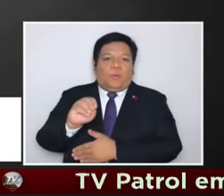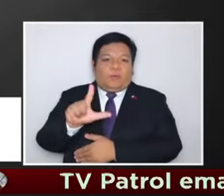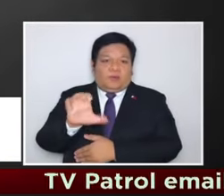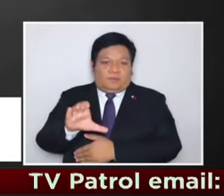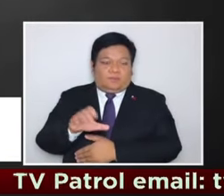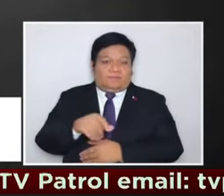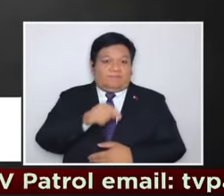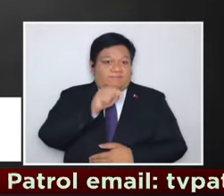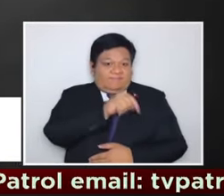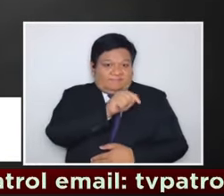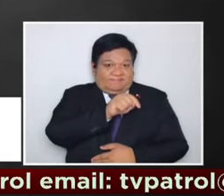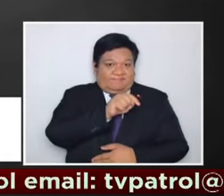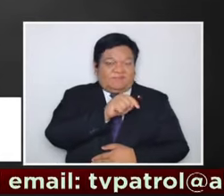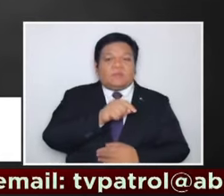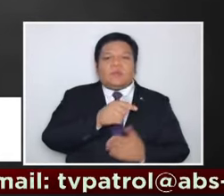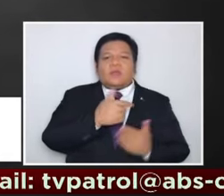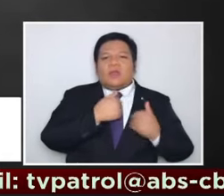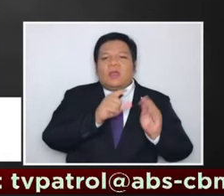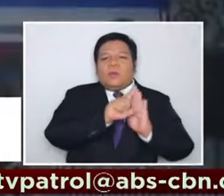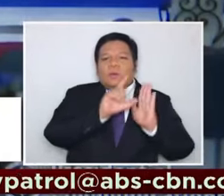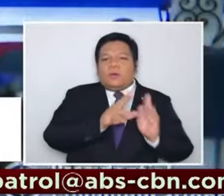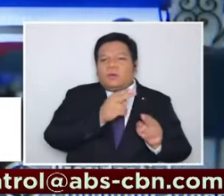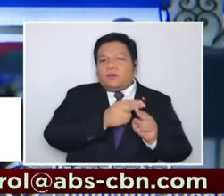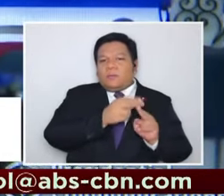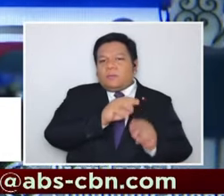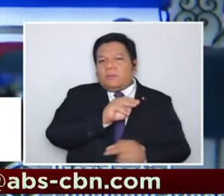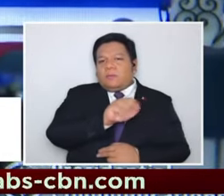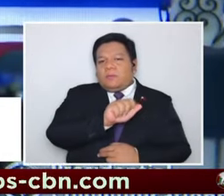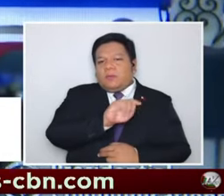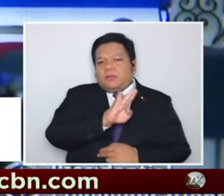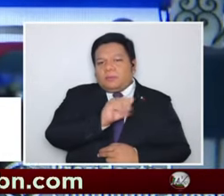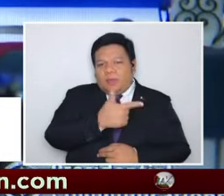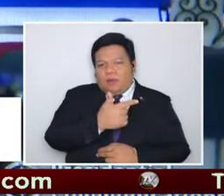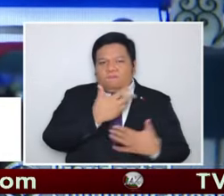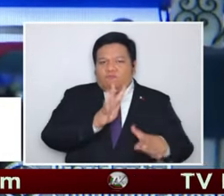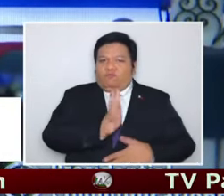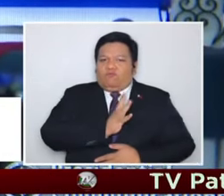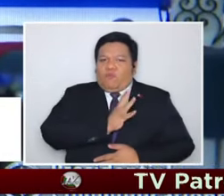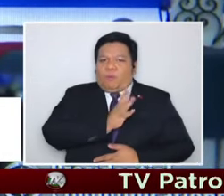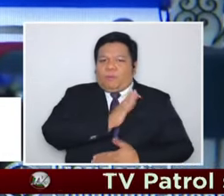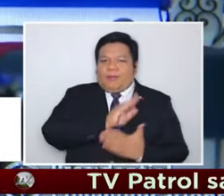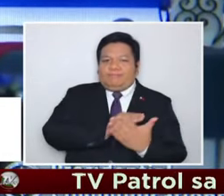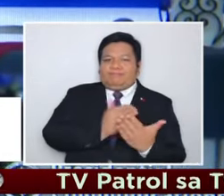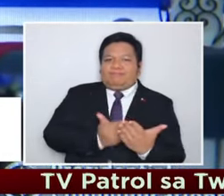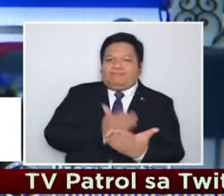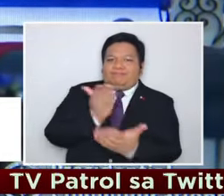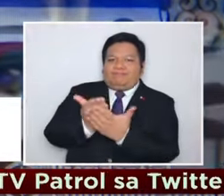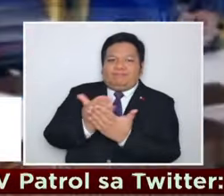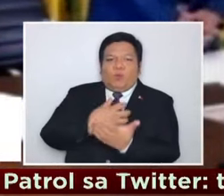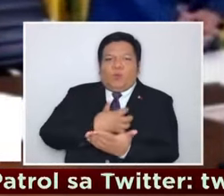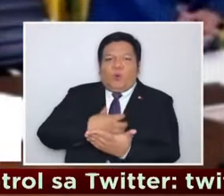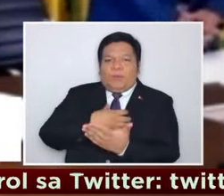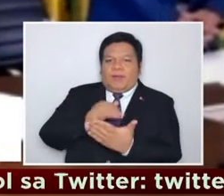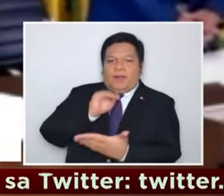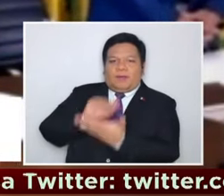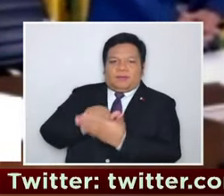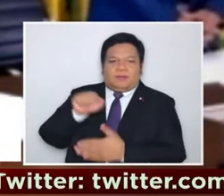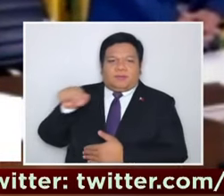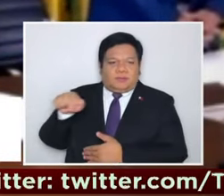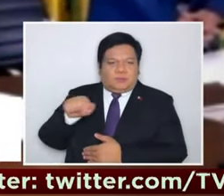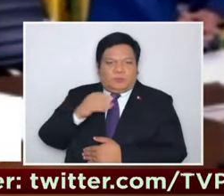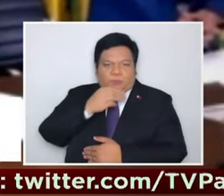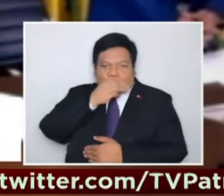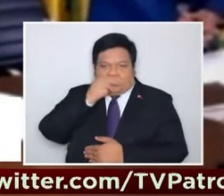formal na nagsampa ng petisyon ang kanilang grupo na pinamumunuan ni Energy Secretary Alfonso Cusi sa COMELEC para